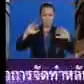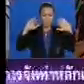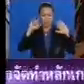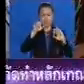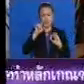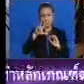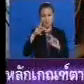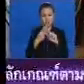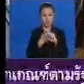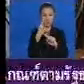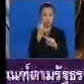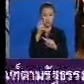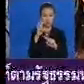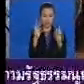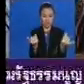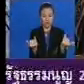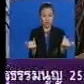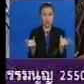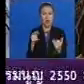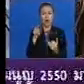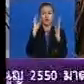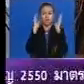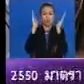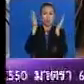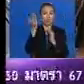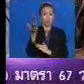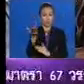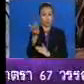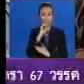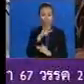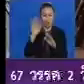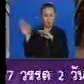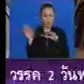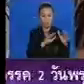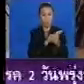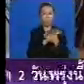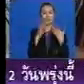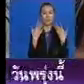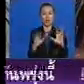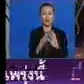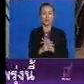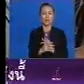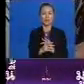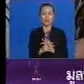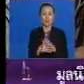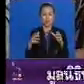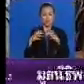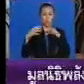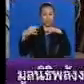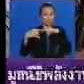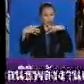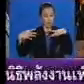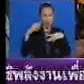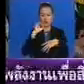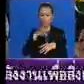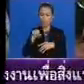นายสาทิตว์หนองเตยรัฐมนตรีประจำสำนักนายกรัฐมนตรีบอกว่าได้เตรียมความพร้อมไว้ทั้งหมดแล้วส่วนที่ฝ่ายค้านเตรียมจัดแถลง